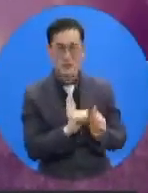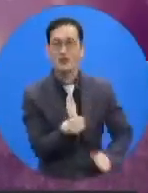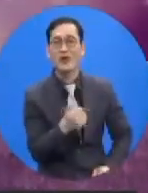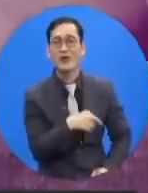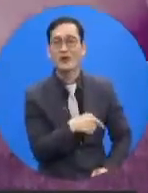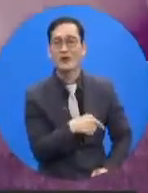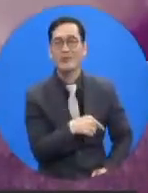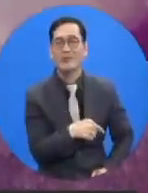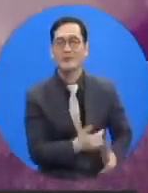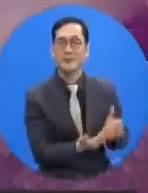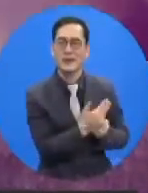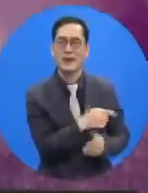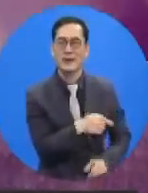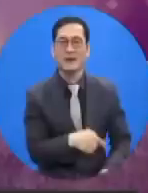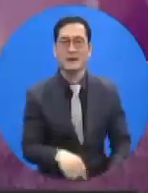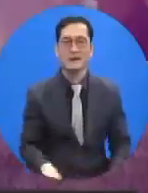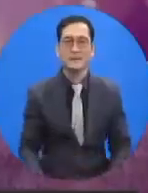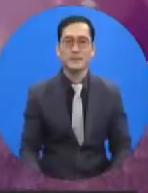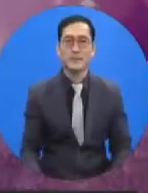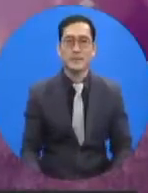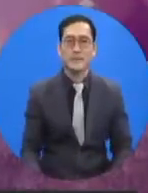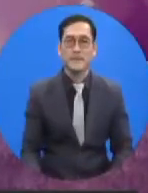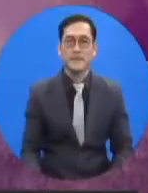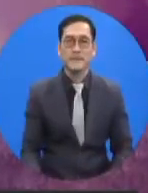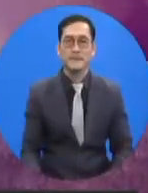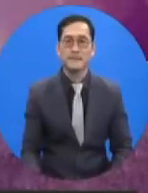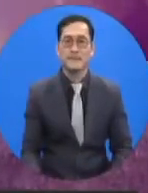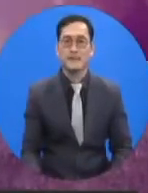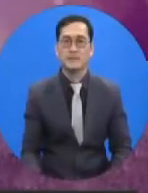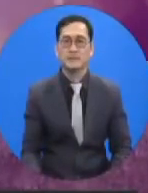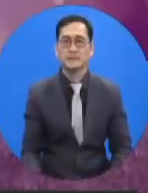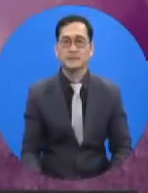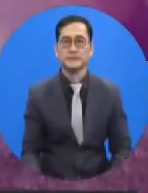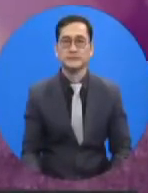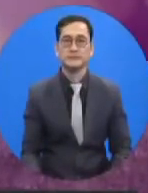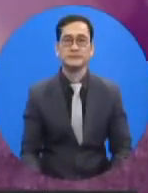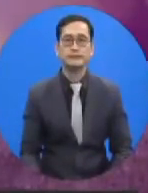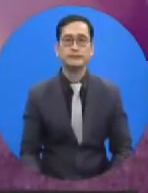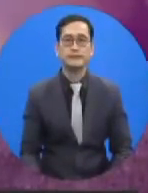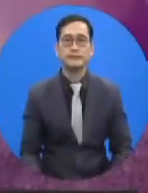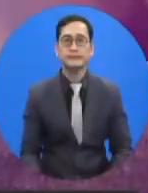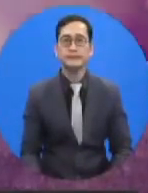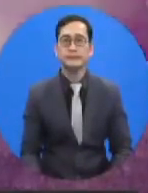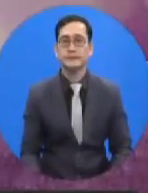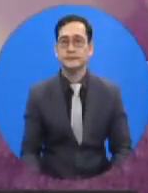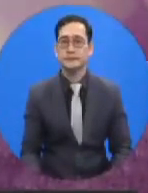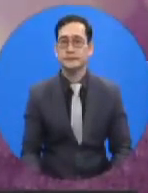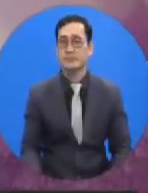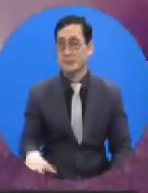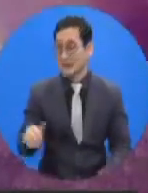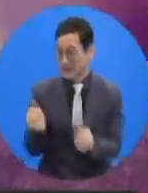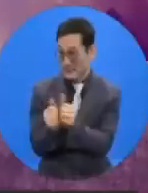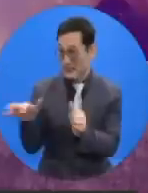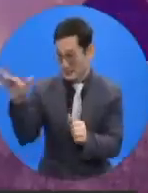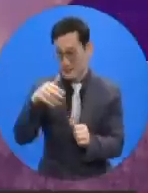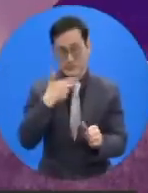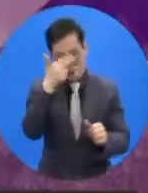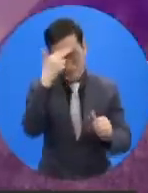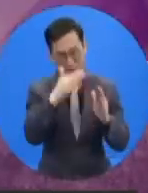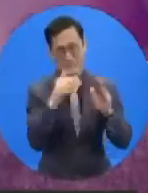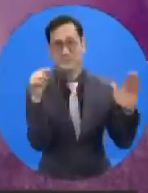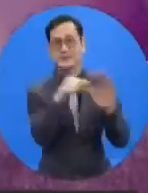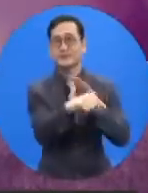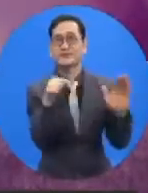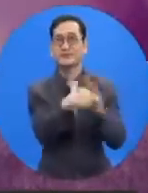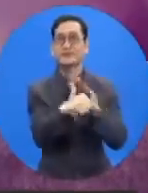물론 걱정이 되겠고 뭐 여러 가지 그 룸살롱 이른바 유흥주점을 방문한 이유가 있겠습니다만 사실 모두가 지금